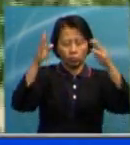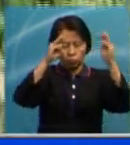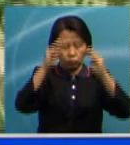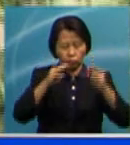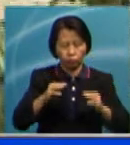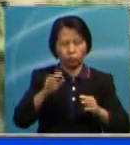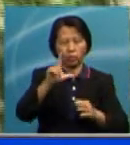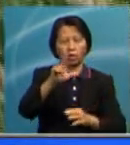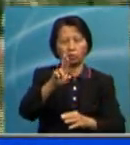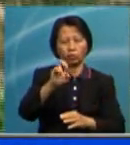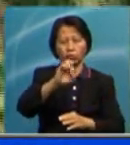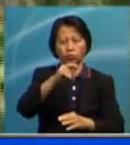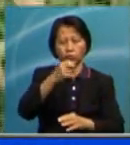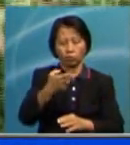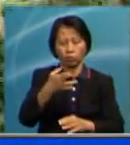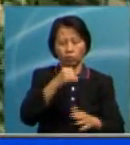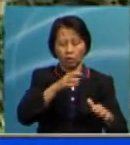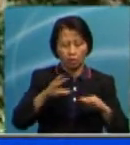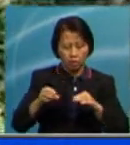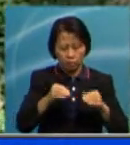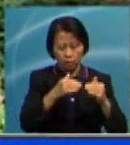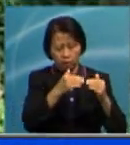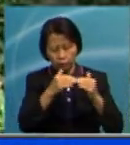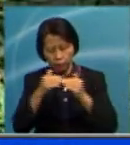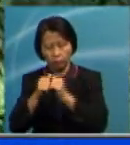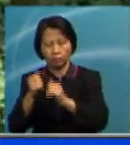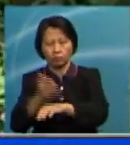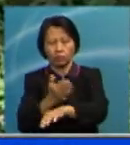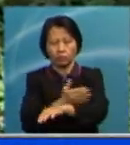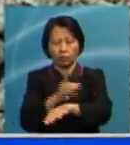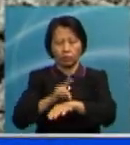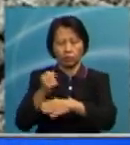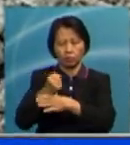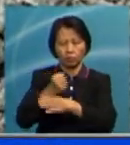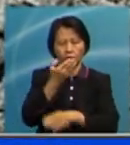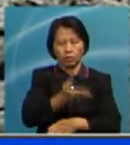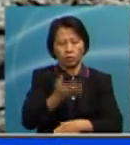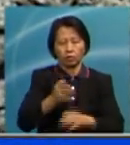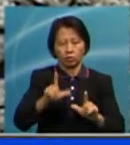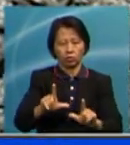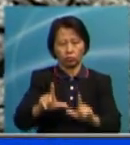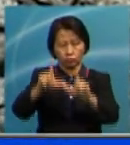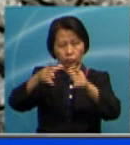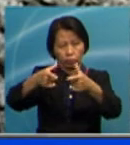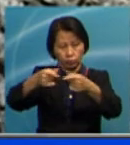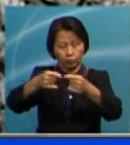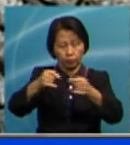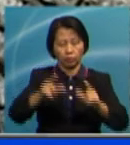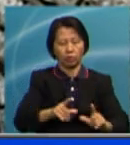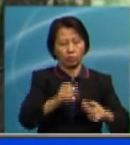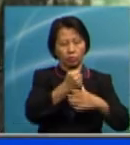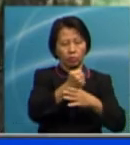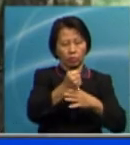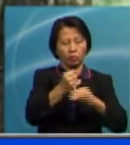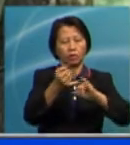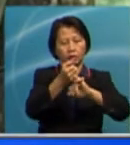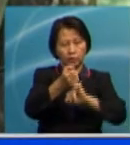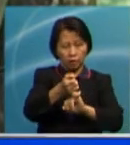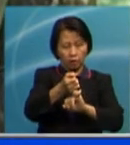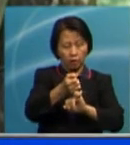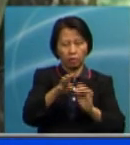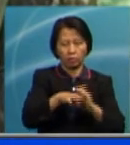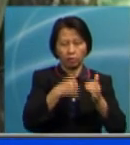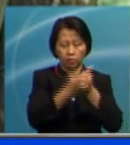pasaran tempatan mungkin juga bergerak sejajar perkembangan di Bursa komoditi Tokyo dan bursa hadapan Shanghai